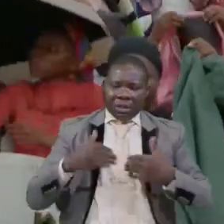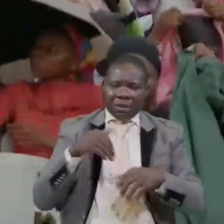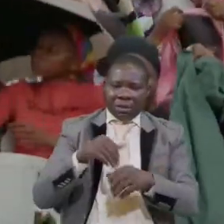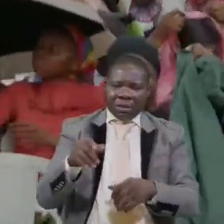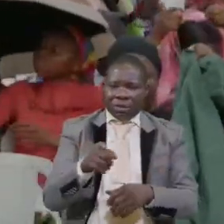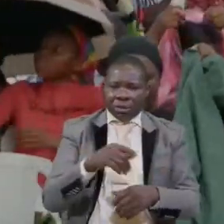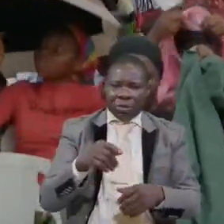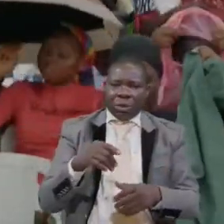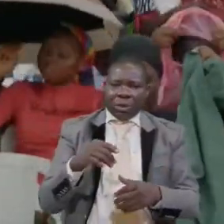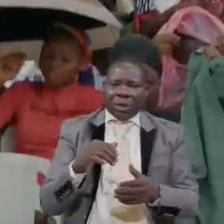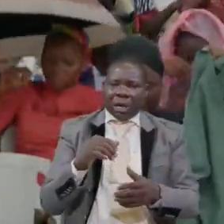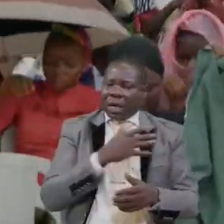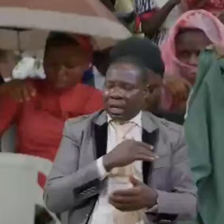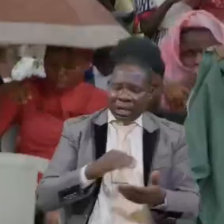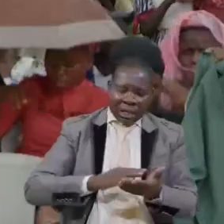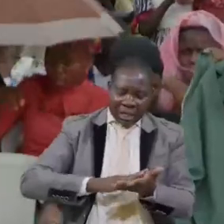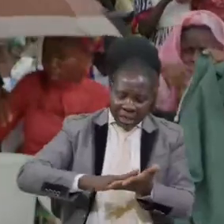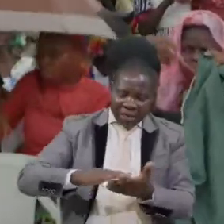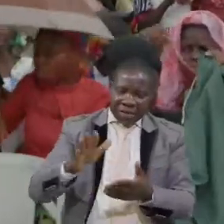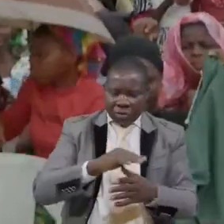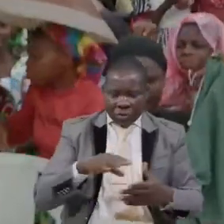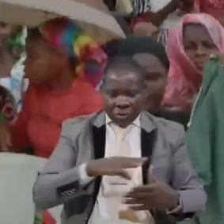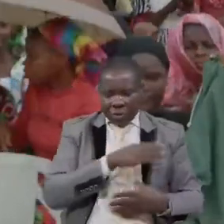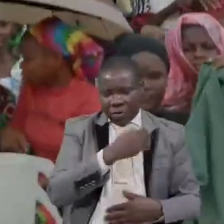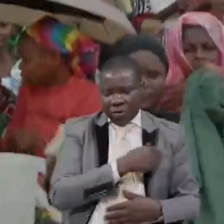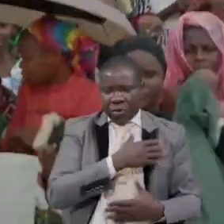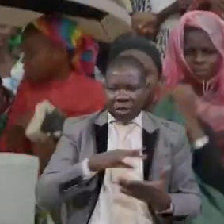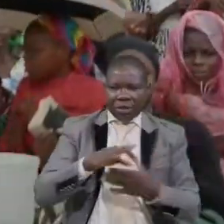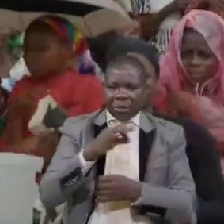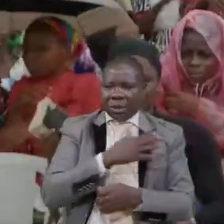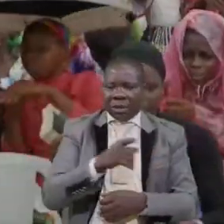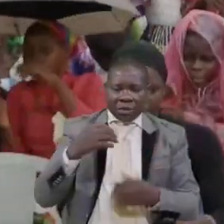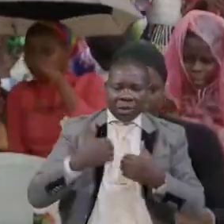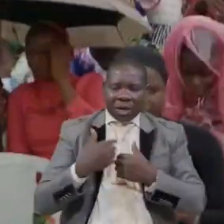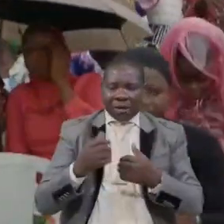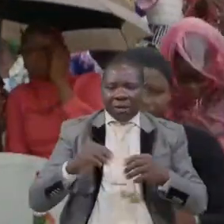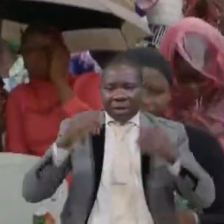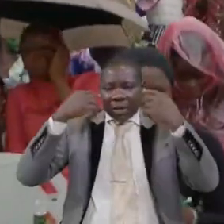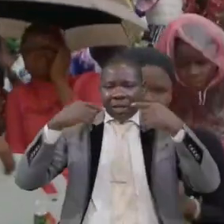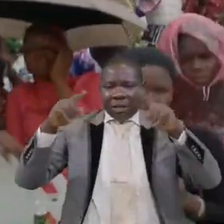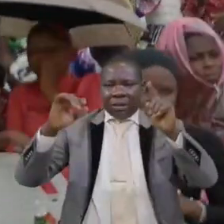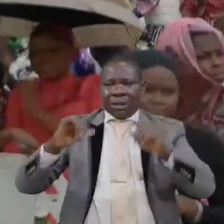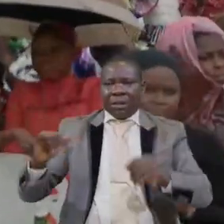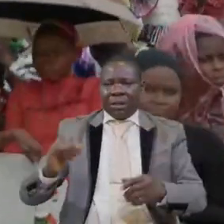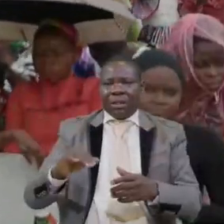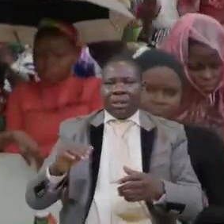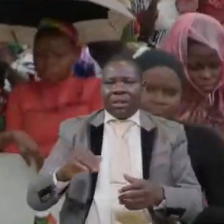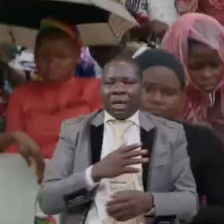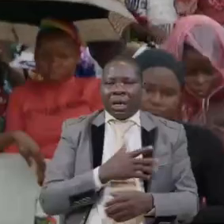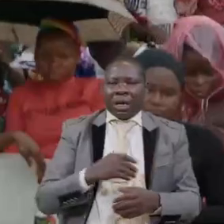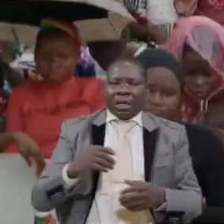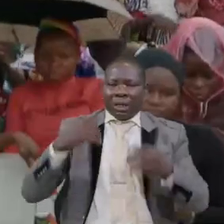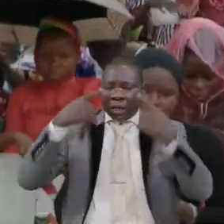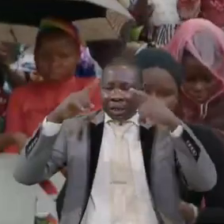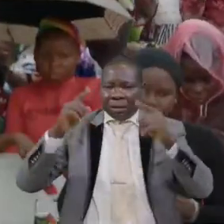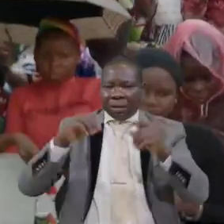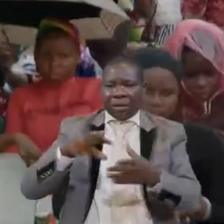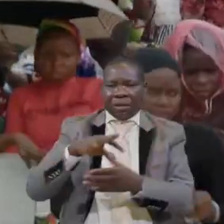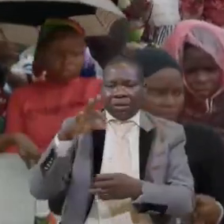purifie ton âme, et tu as un esprit excellent, supérieur. Un esprit supérieur.